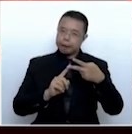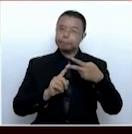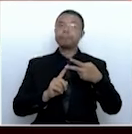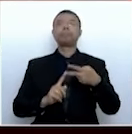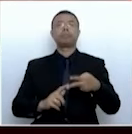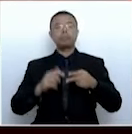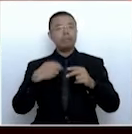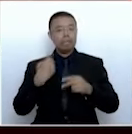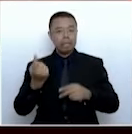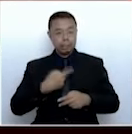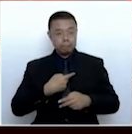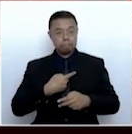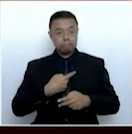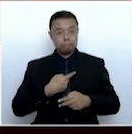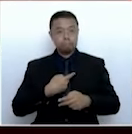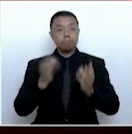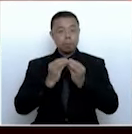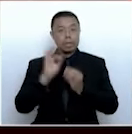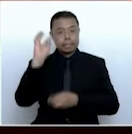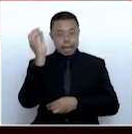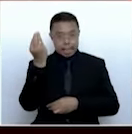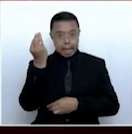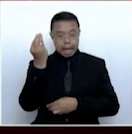yaitu bagaimana Jakarta